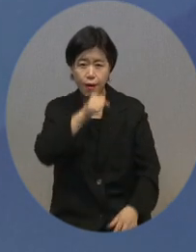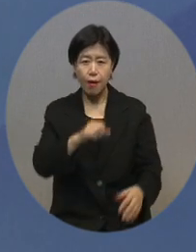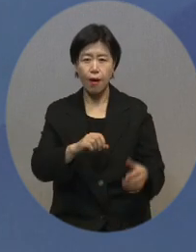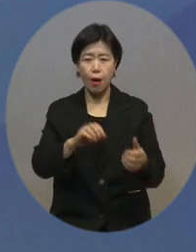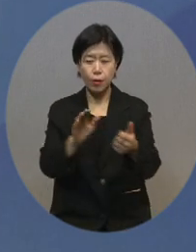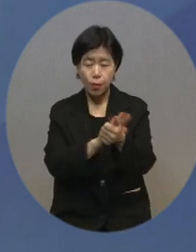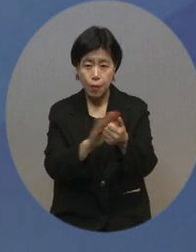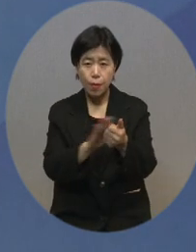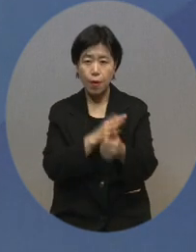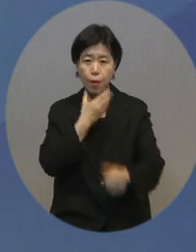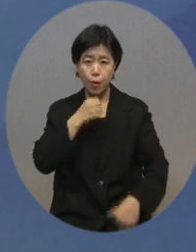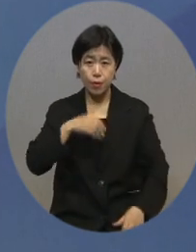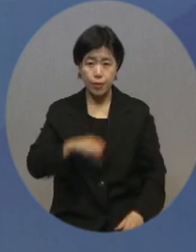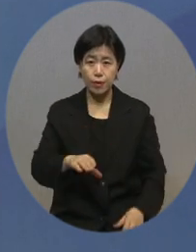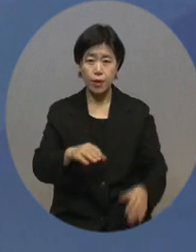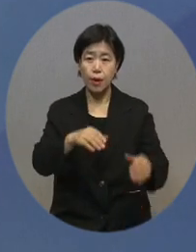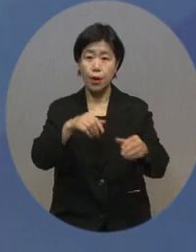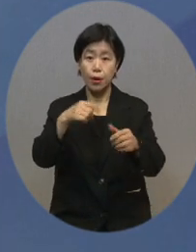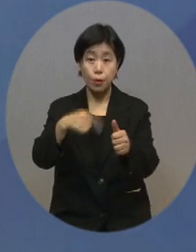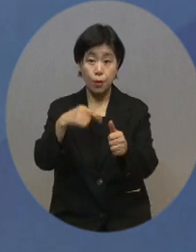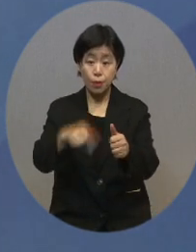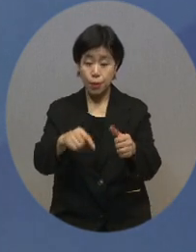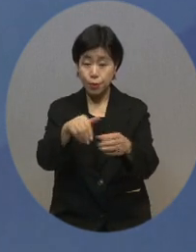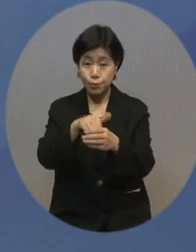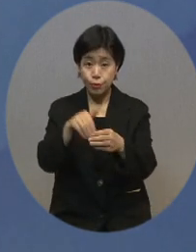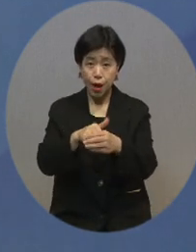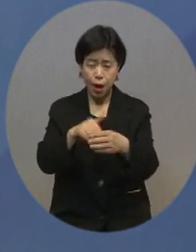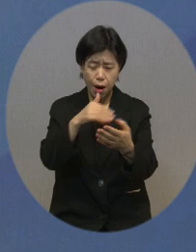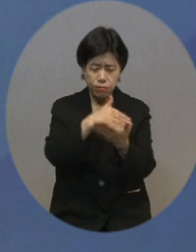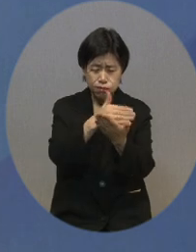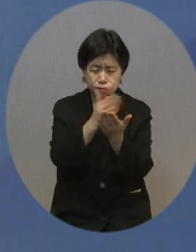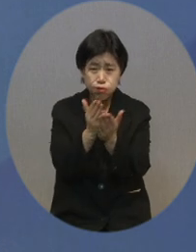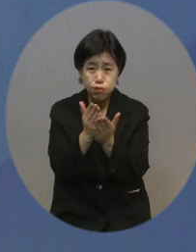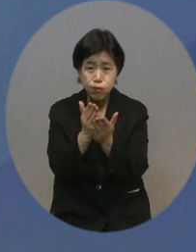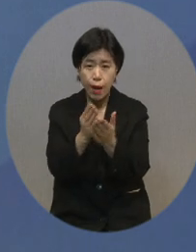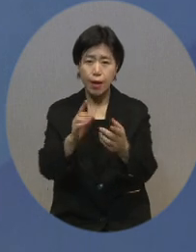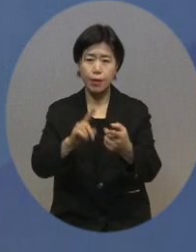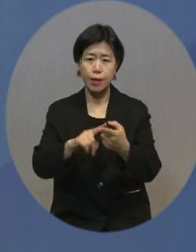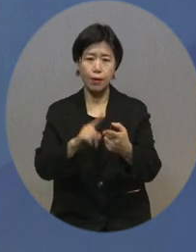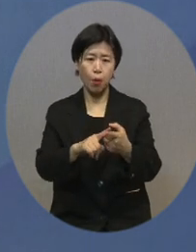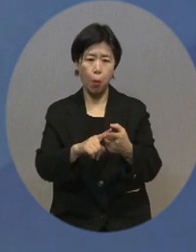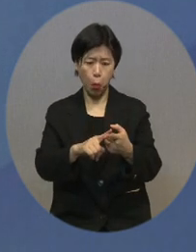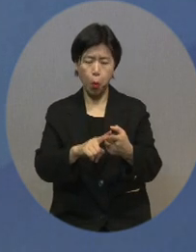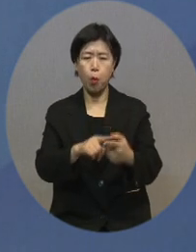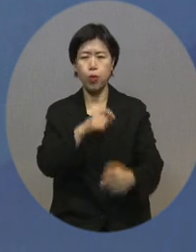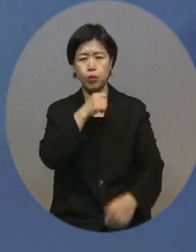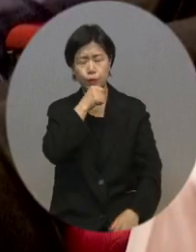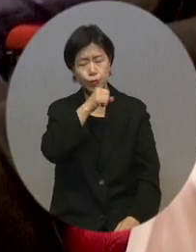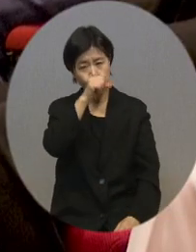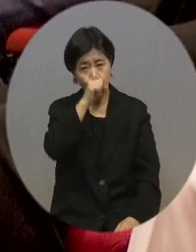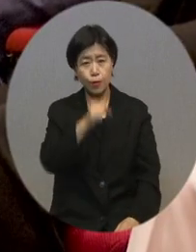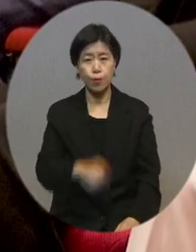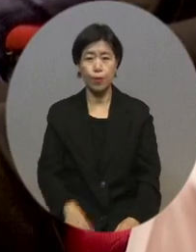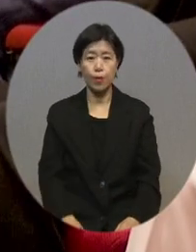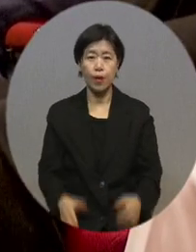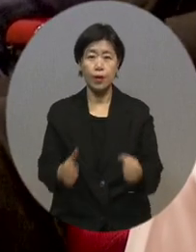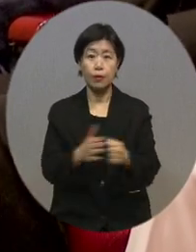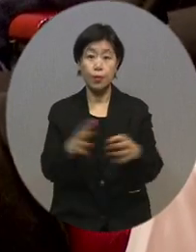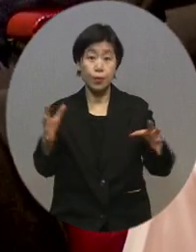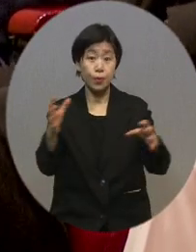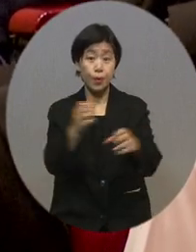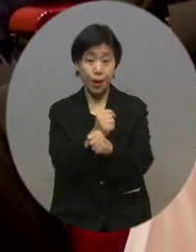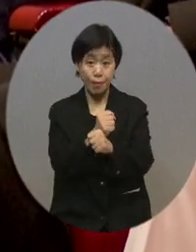복지, 교육과 문화, 다양한 분야에서 골고루 우수한 성과를 달성하여 종합